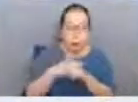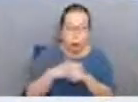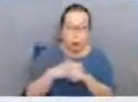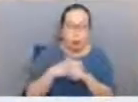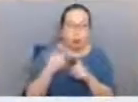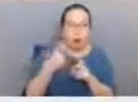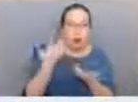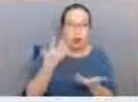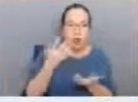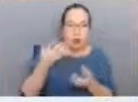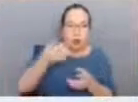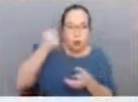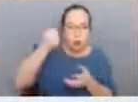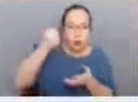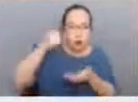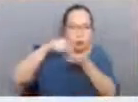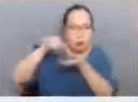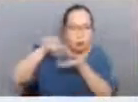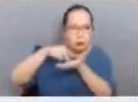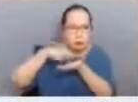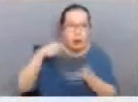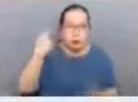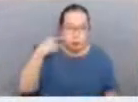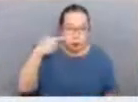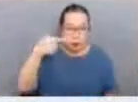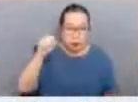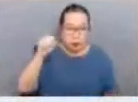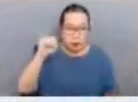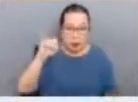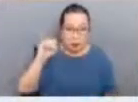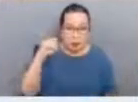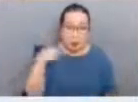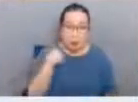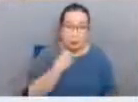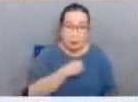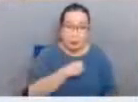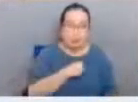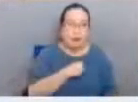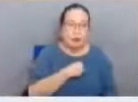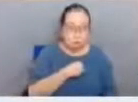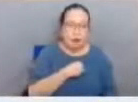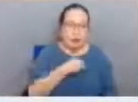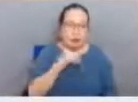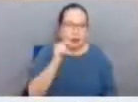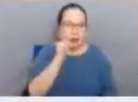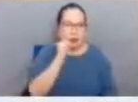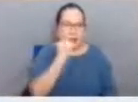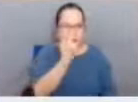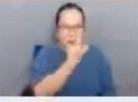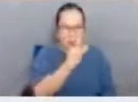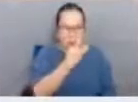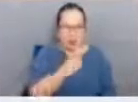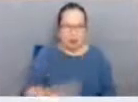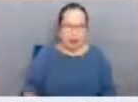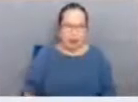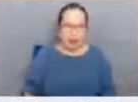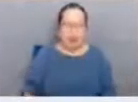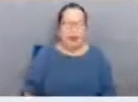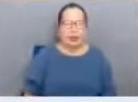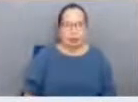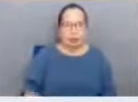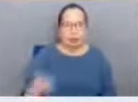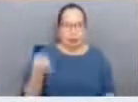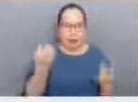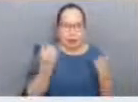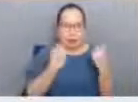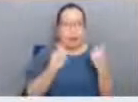Yosek Rocky. Opo, kailan naman po ba sila ulit maaaring makapagbayad ng loans? Bukod doon sa sinasabi niyo dito